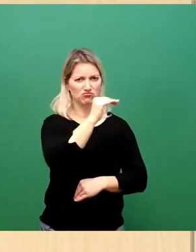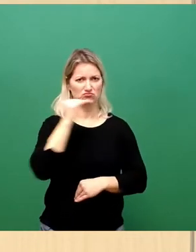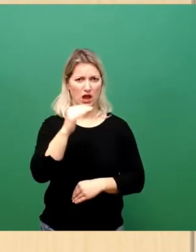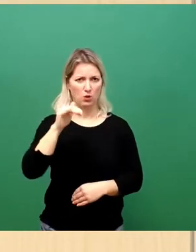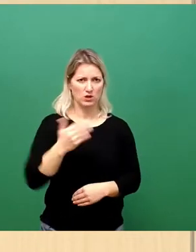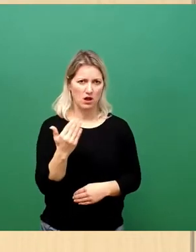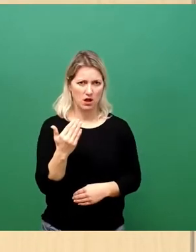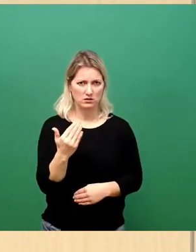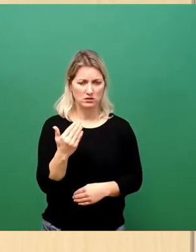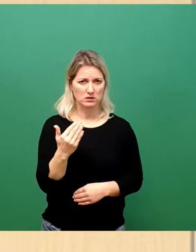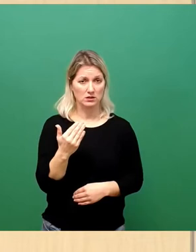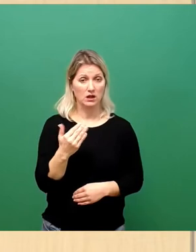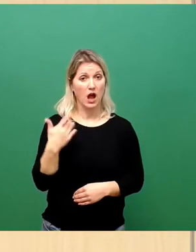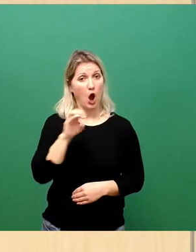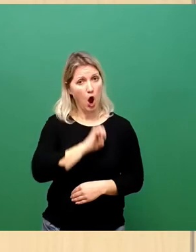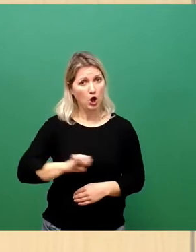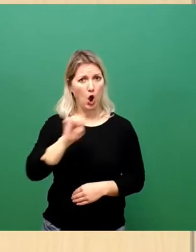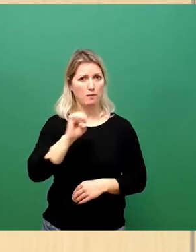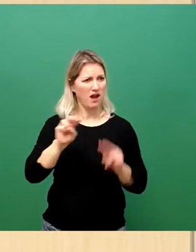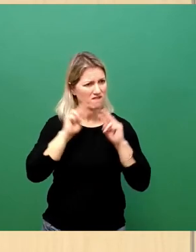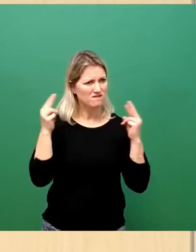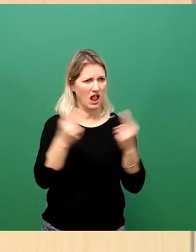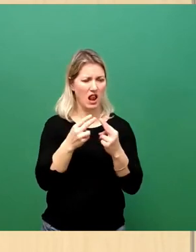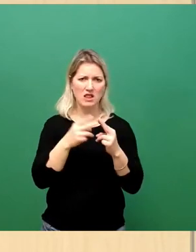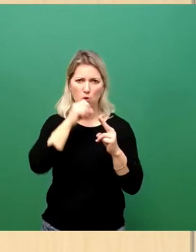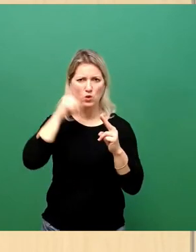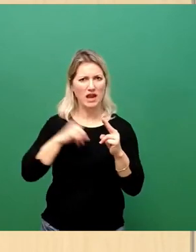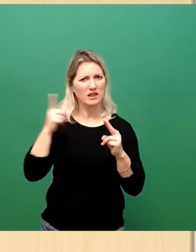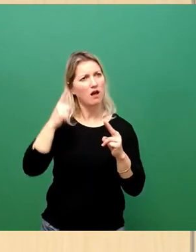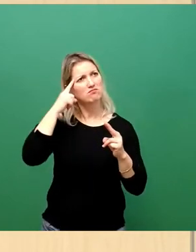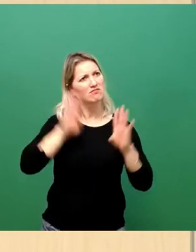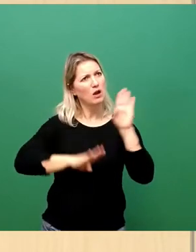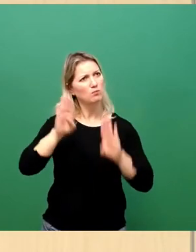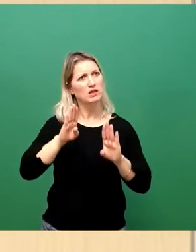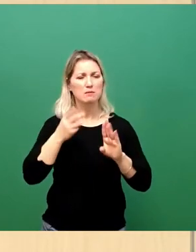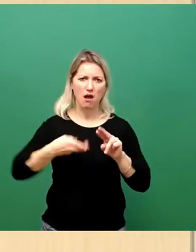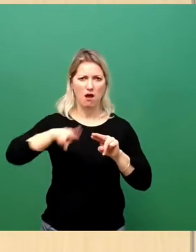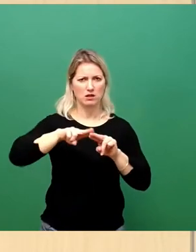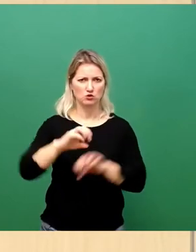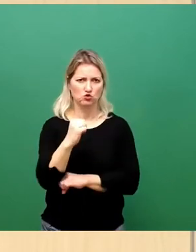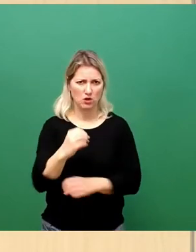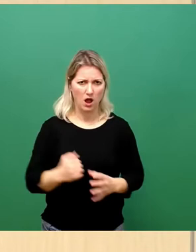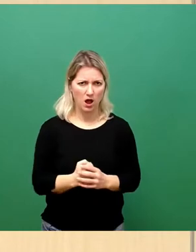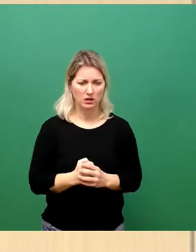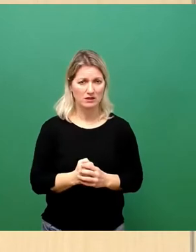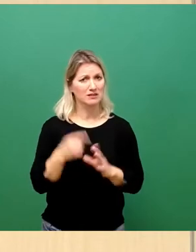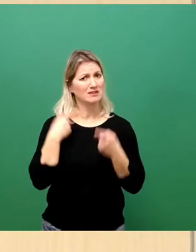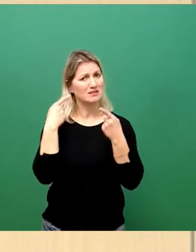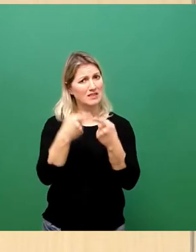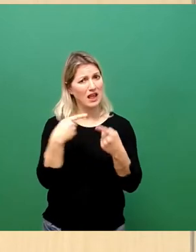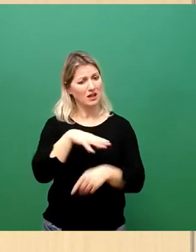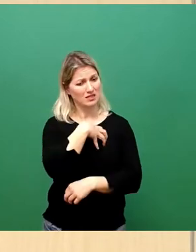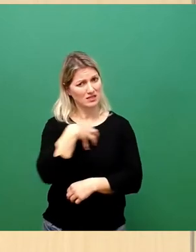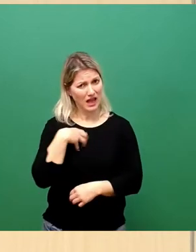in Europa und in der Welt stärken. Denn unsere Kinder sollen hier in Dresden, in